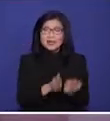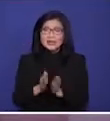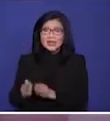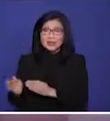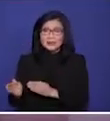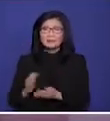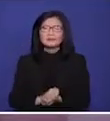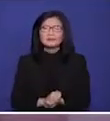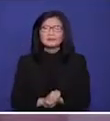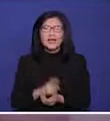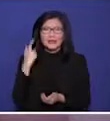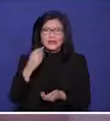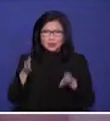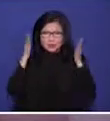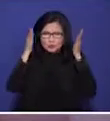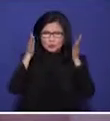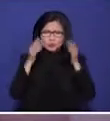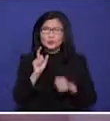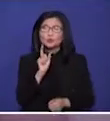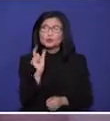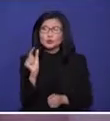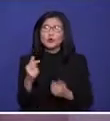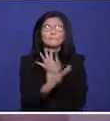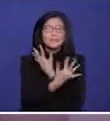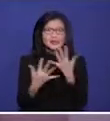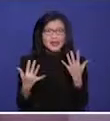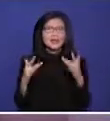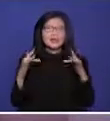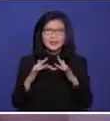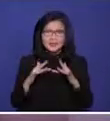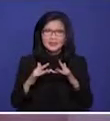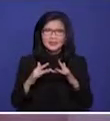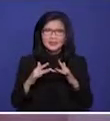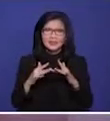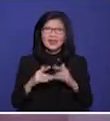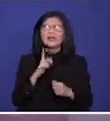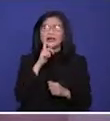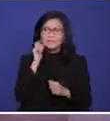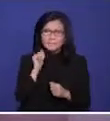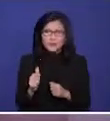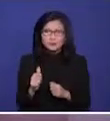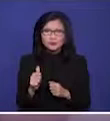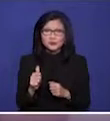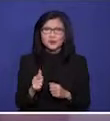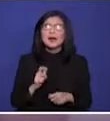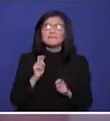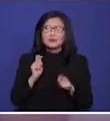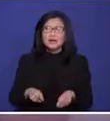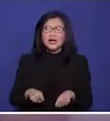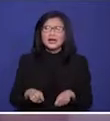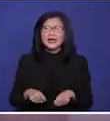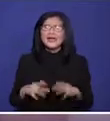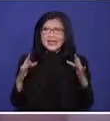ditetapkan. Dan khusus bagi Anda warganet, kami meminta bijaksanalah menggunakan media sosial.